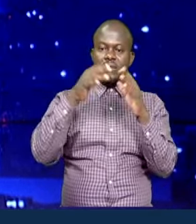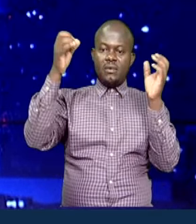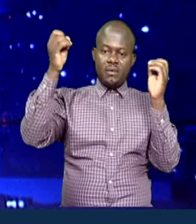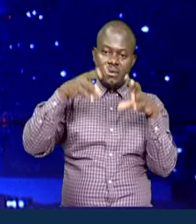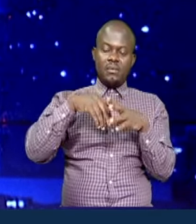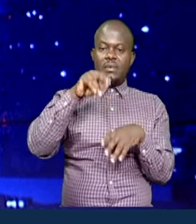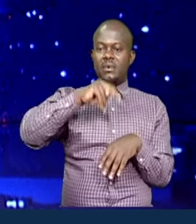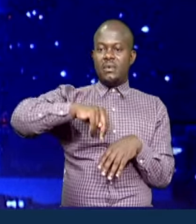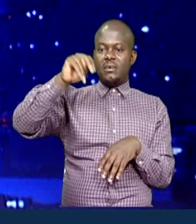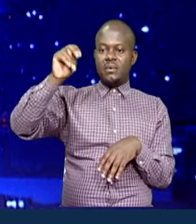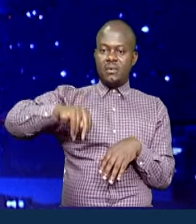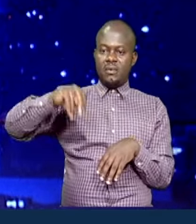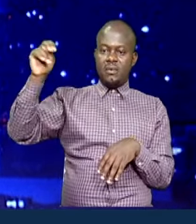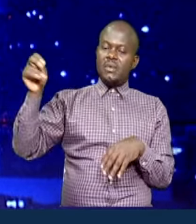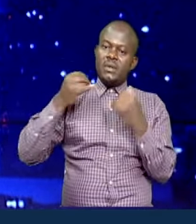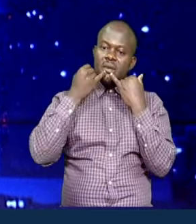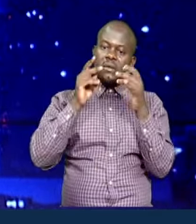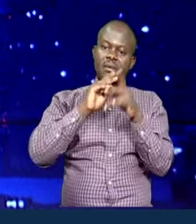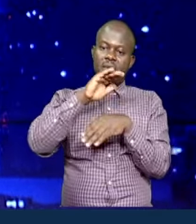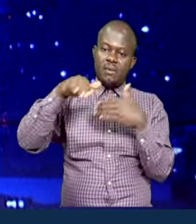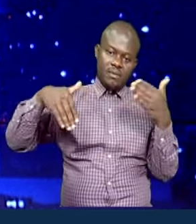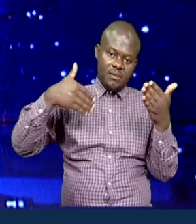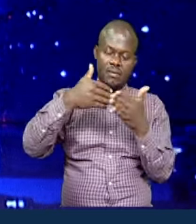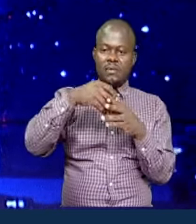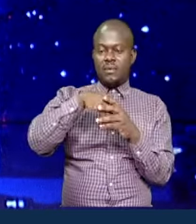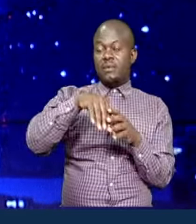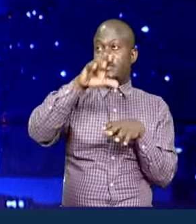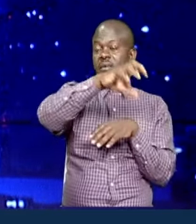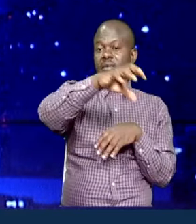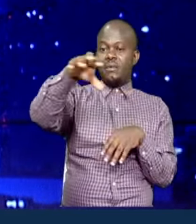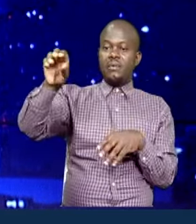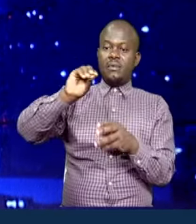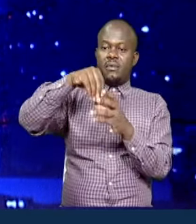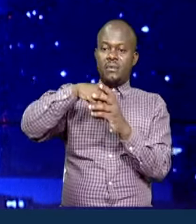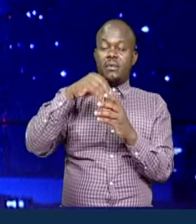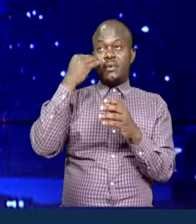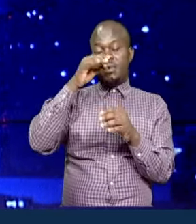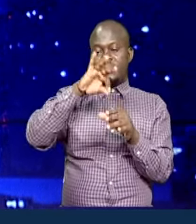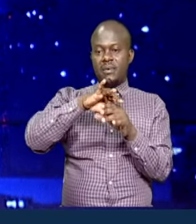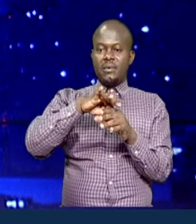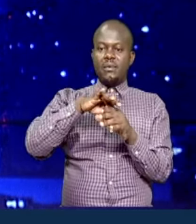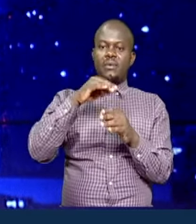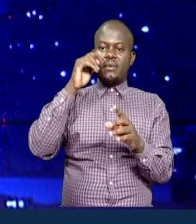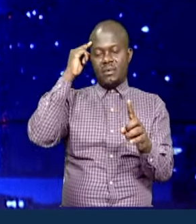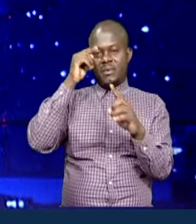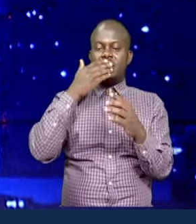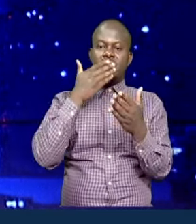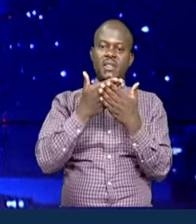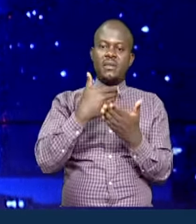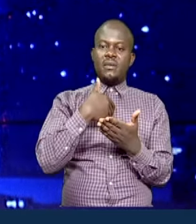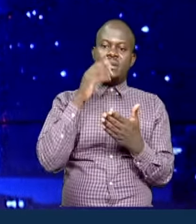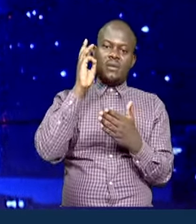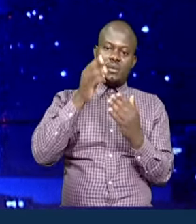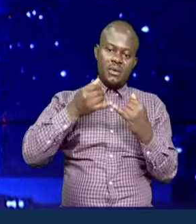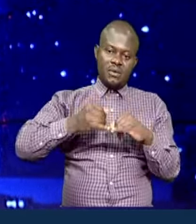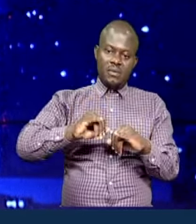Nyarugenge, aho yabwiye abaturage bo muri ibyo bice yagiyemo ko nibamutora imigambi myiza bafitiye azayishyira